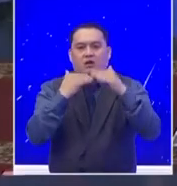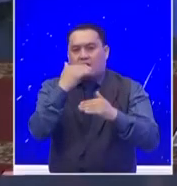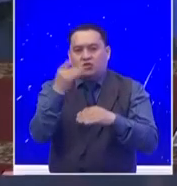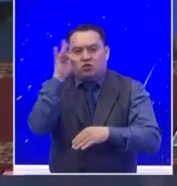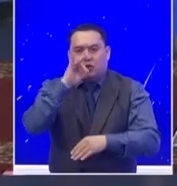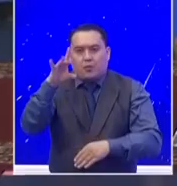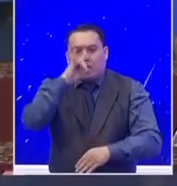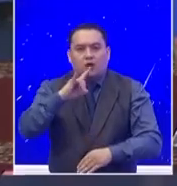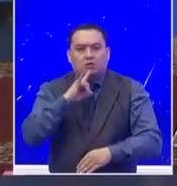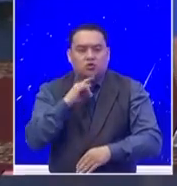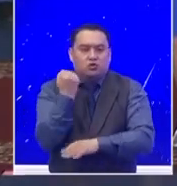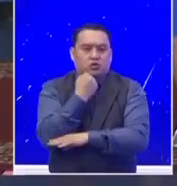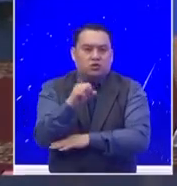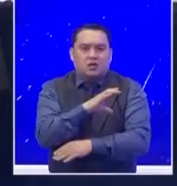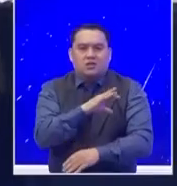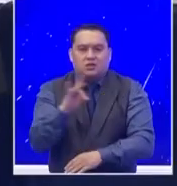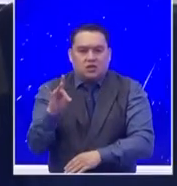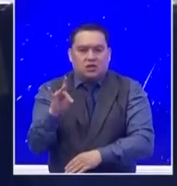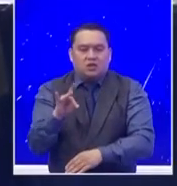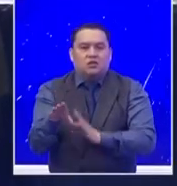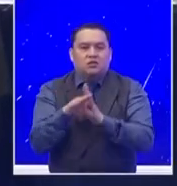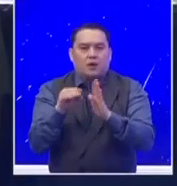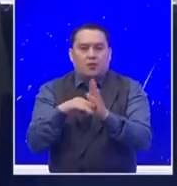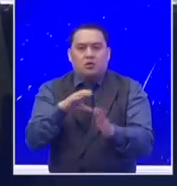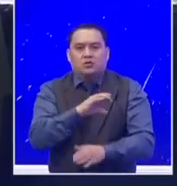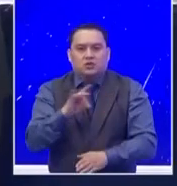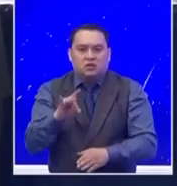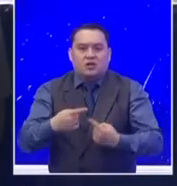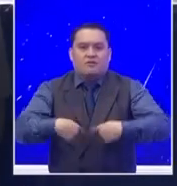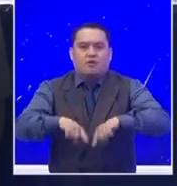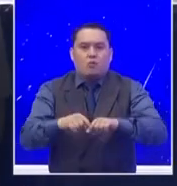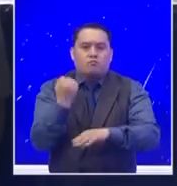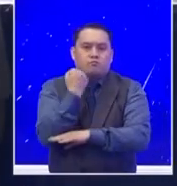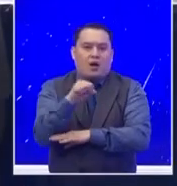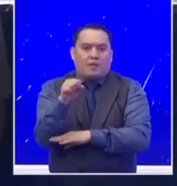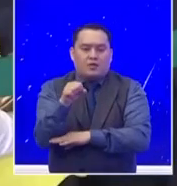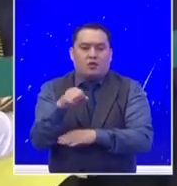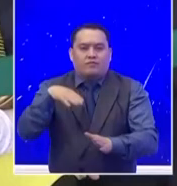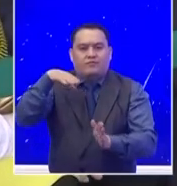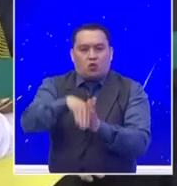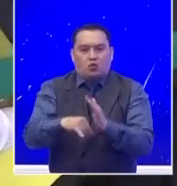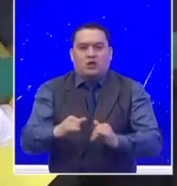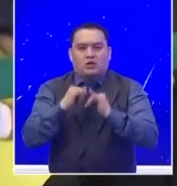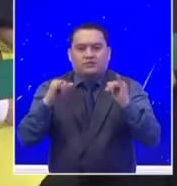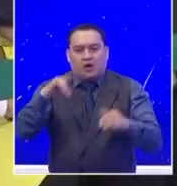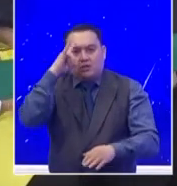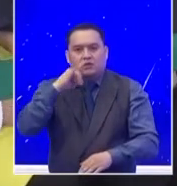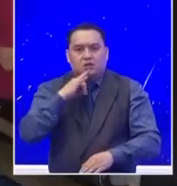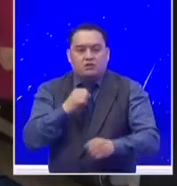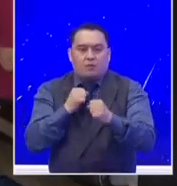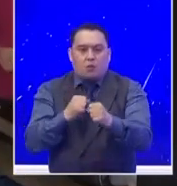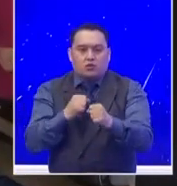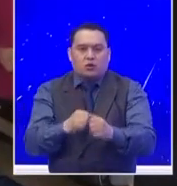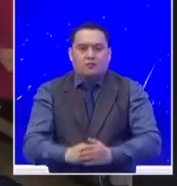чемпион Казахстана, призер чемпионата СССР, член сборной Советского Союза, своими победами внес весомый вклад в развитие казахстанского бокса.